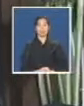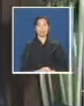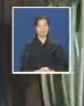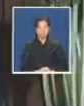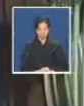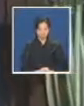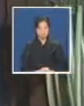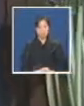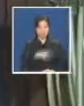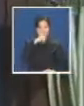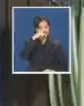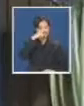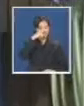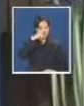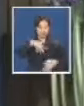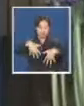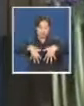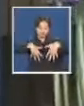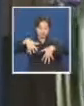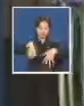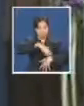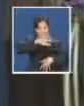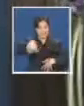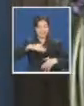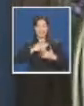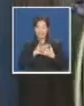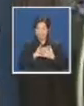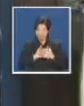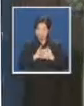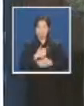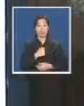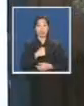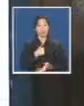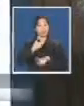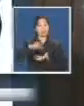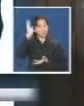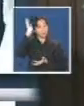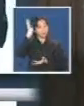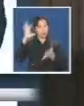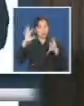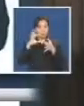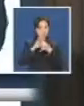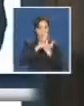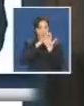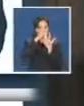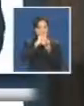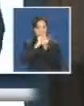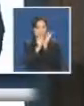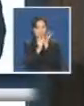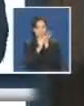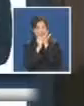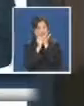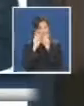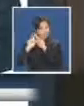นะครับพี่น้องประชาชนที่ครบรัฐครับในการแถลงเรื่องของการปฏิรูปประเทศไทยในช่วงปีใหม่ที่ผ่าน